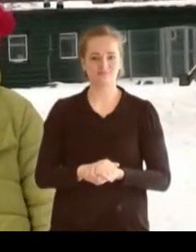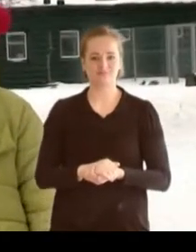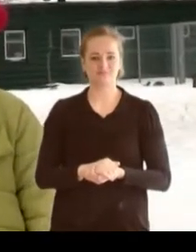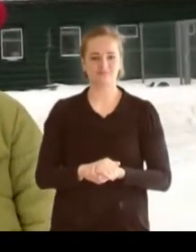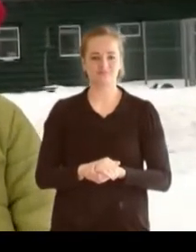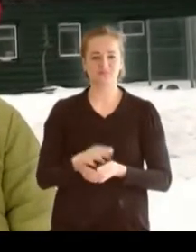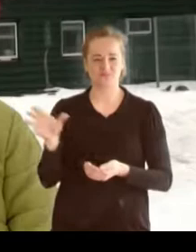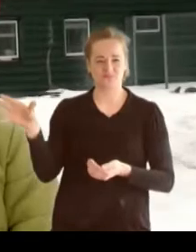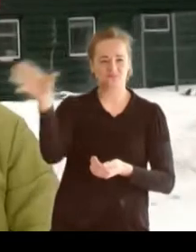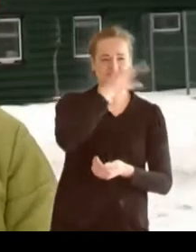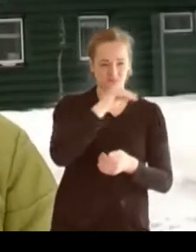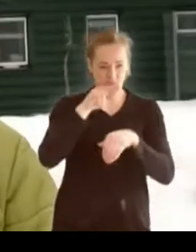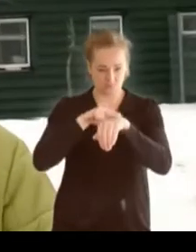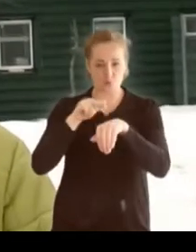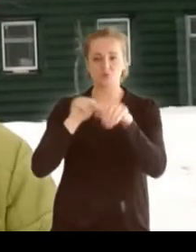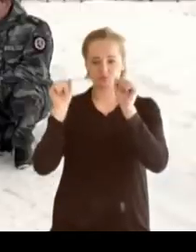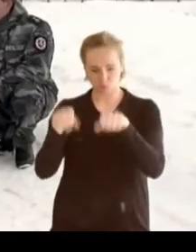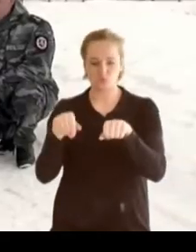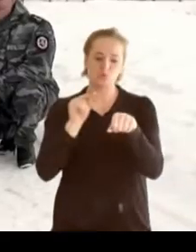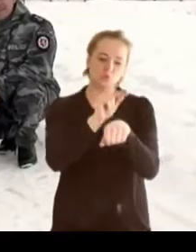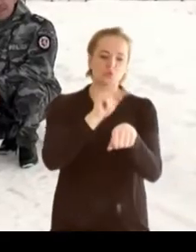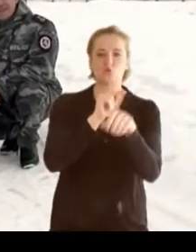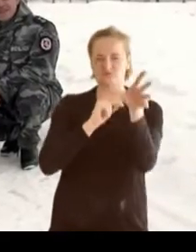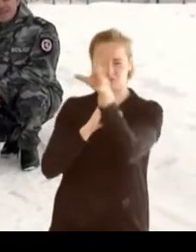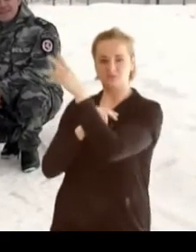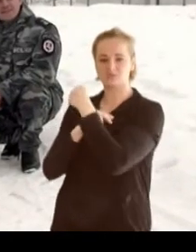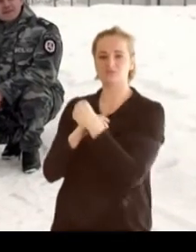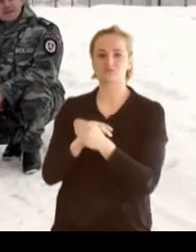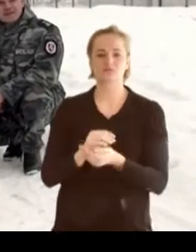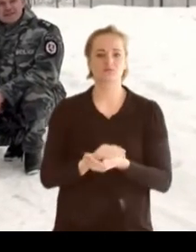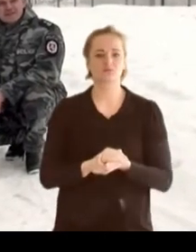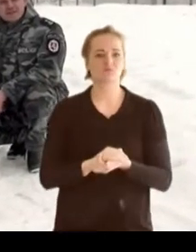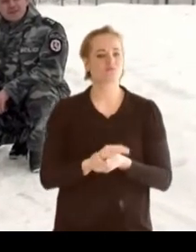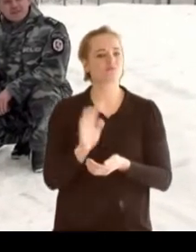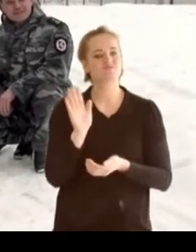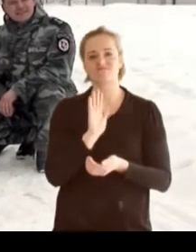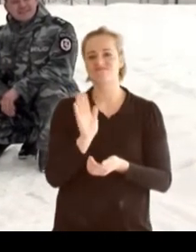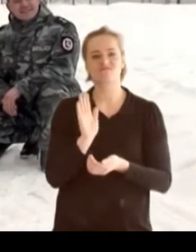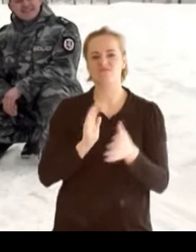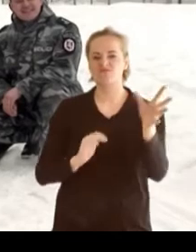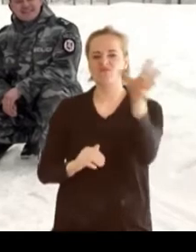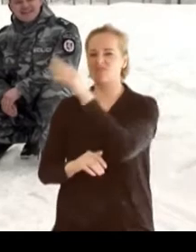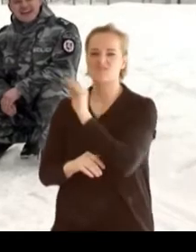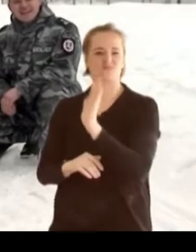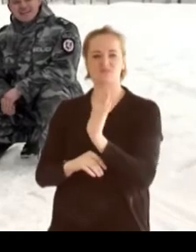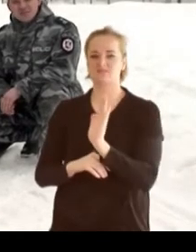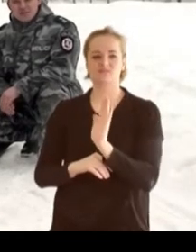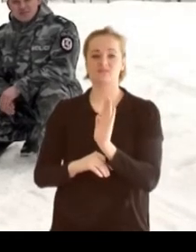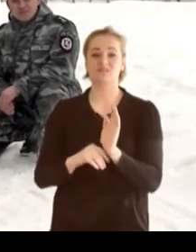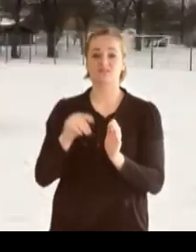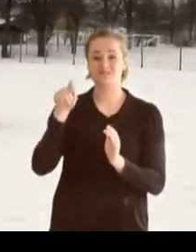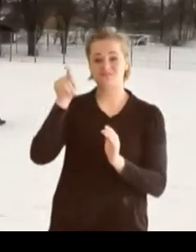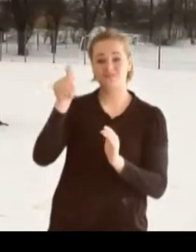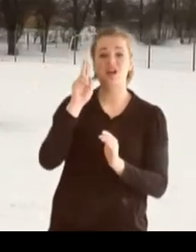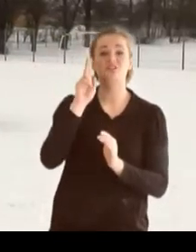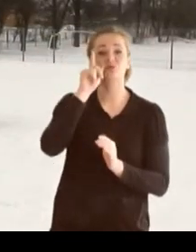gali dresuoti šunį? Ne kiekvienas pareigūnas ar policininkas gali dresuoti